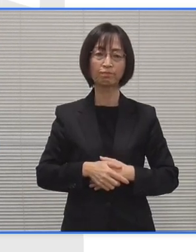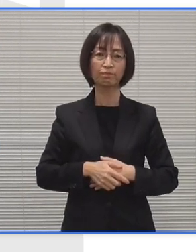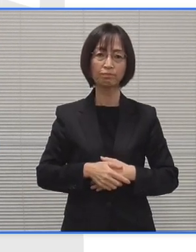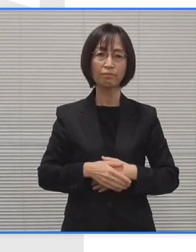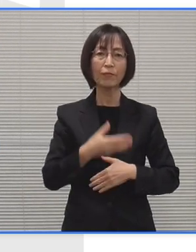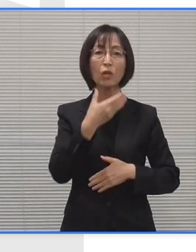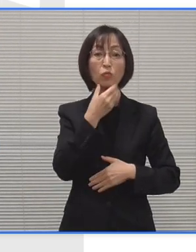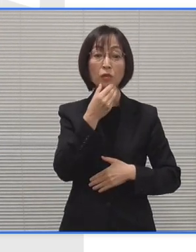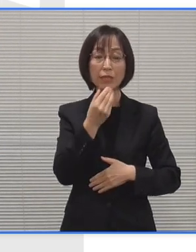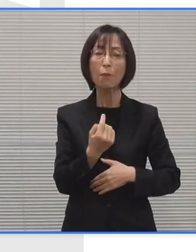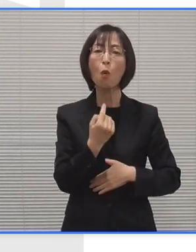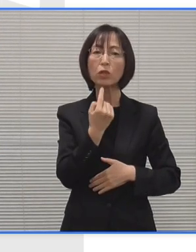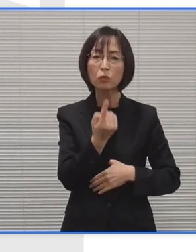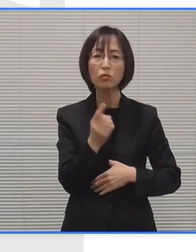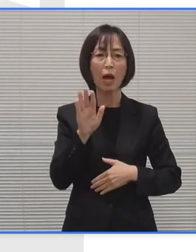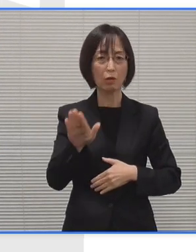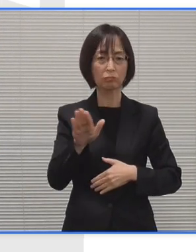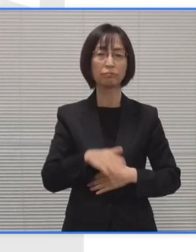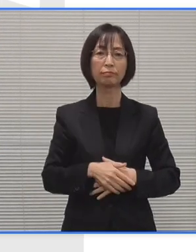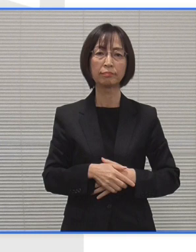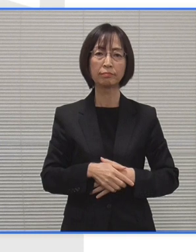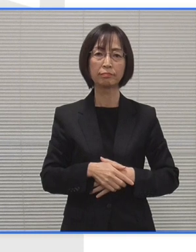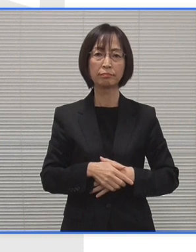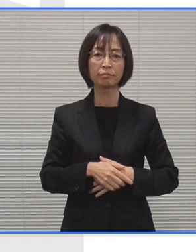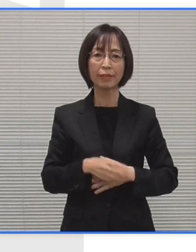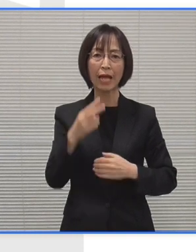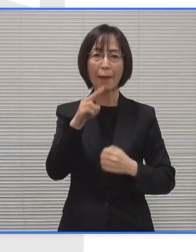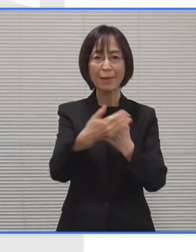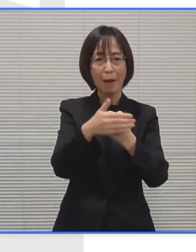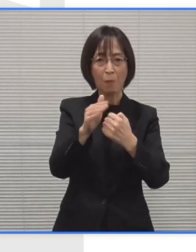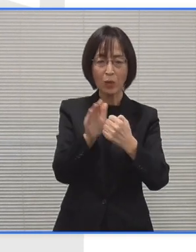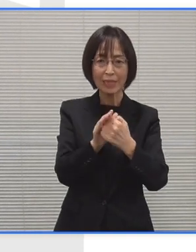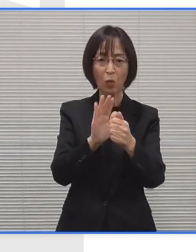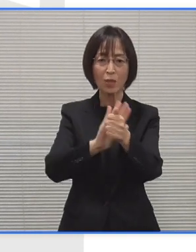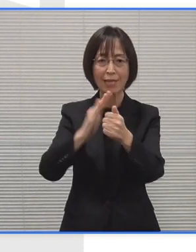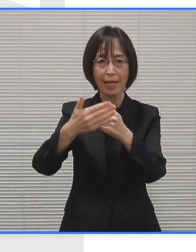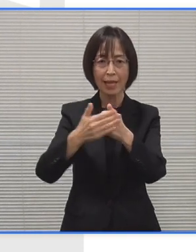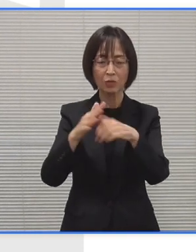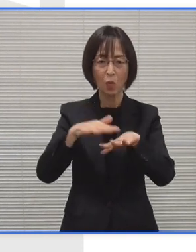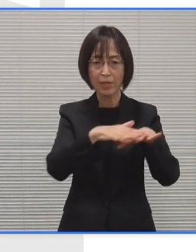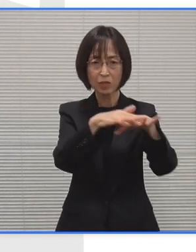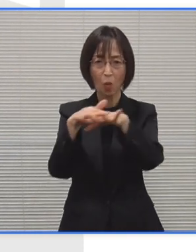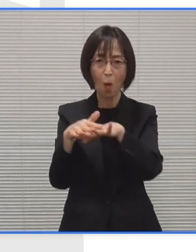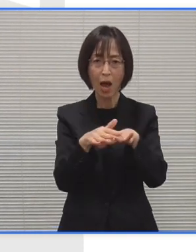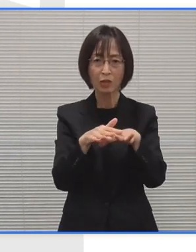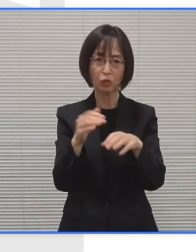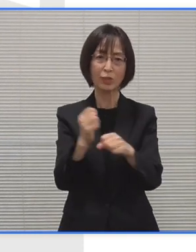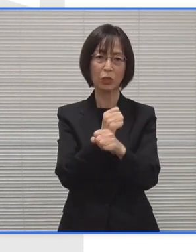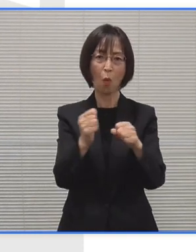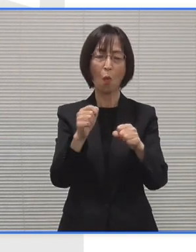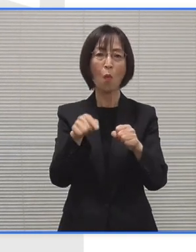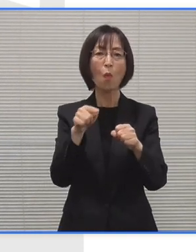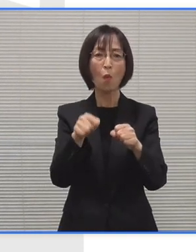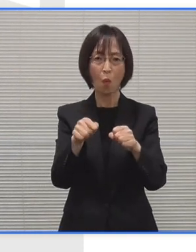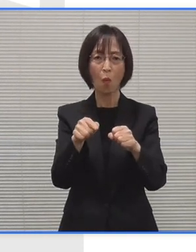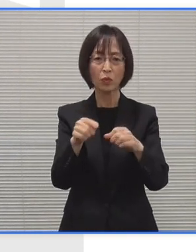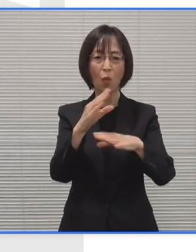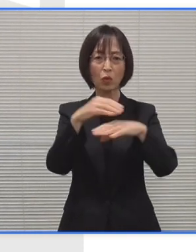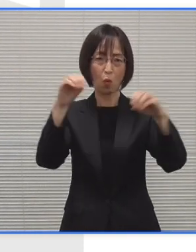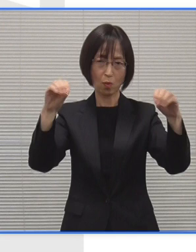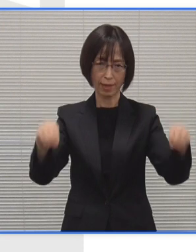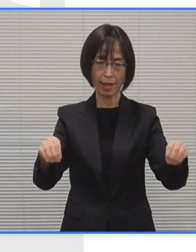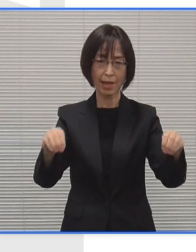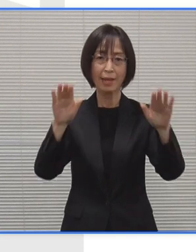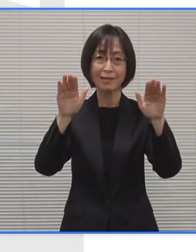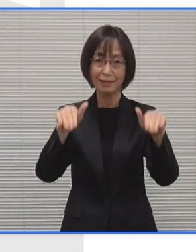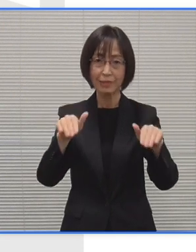福祉もう一つございました。見守りと支え合いのネットワーク事業の協定締結式